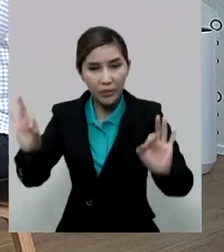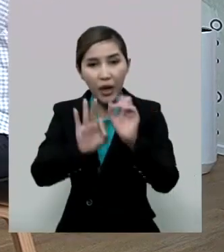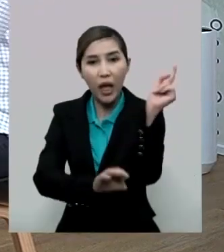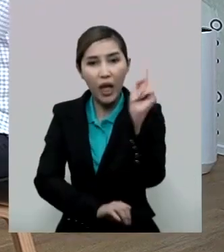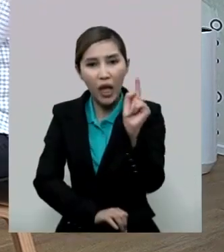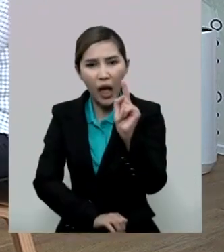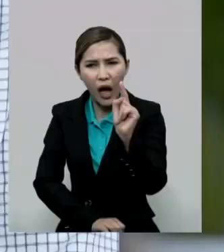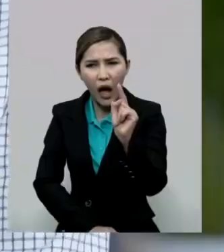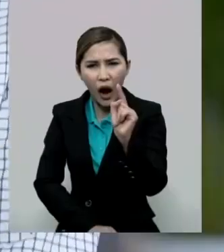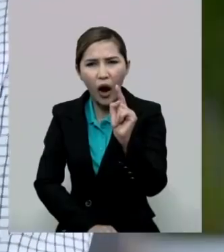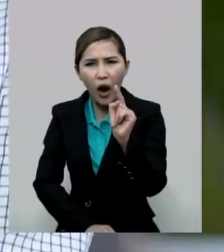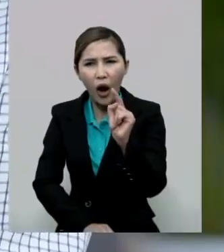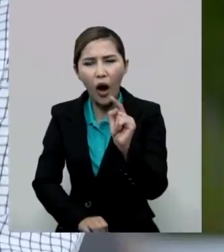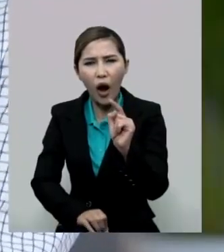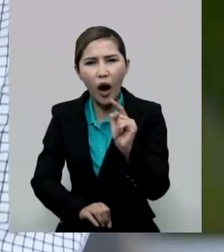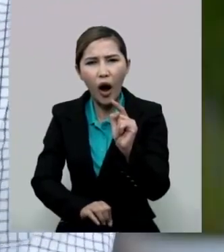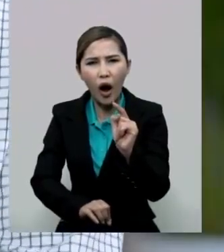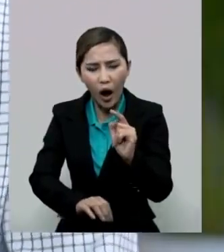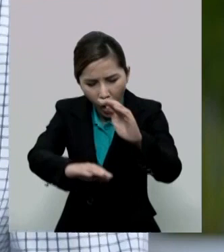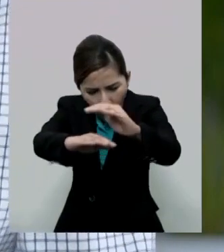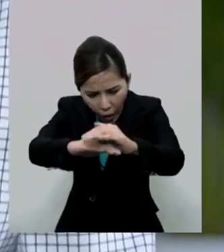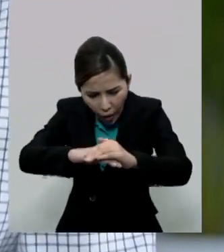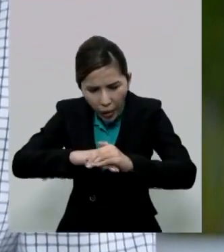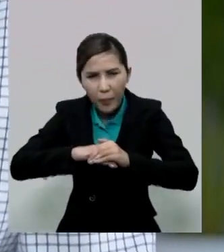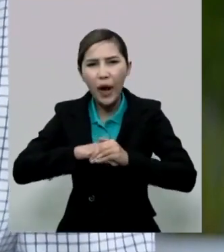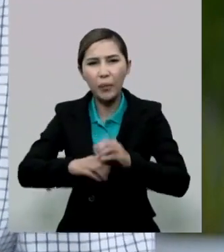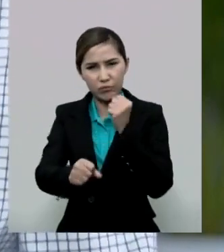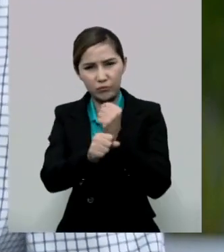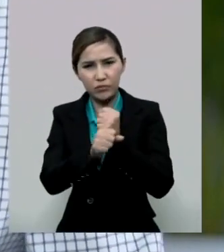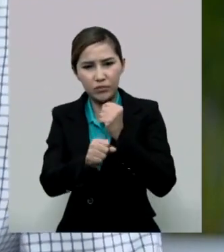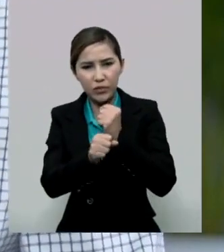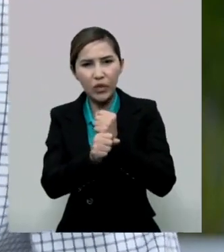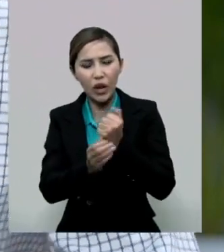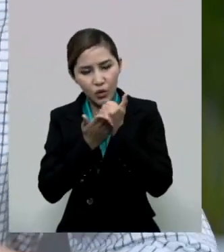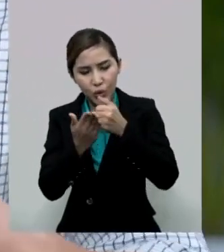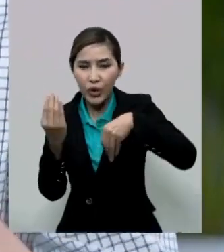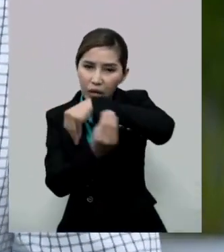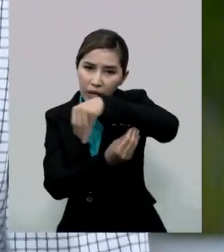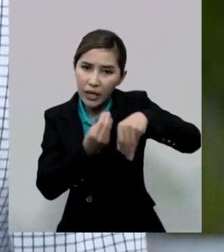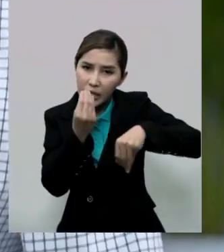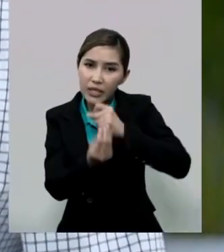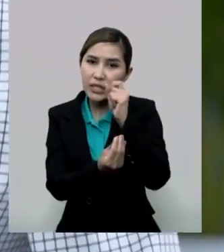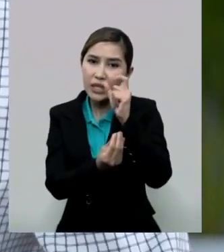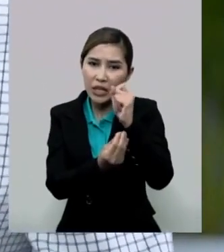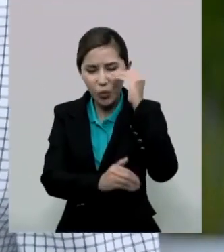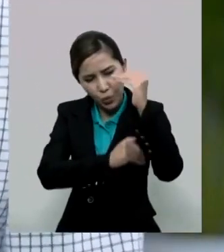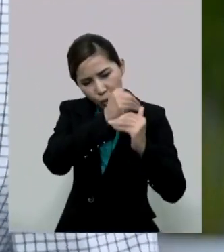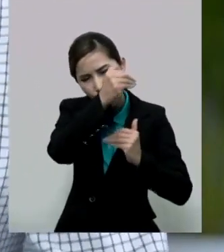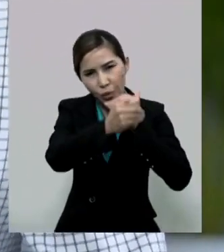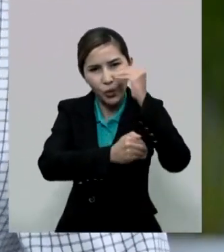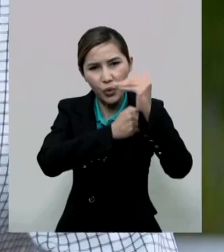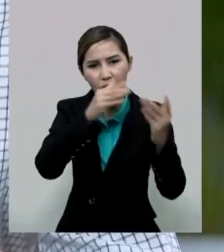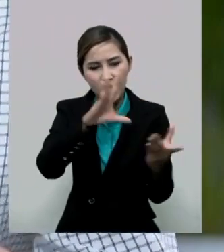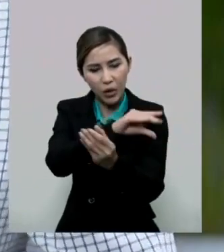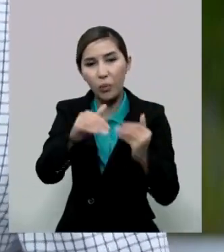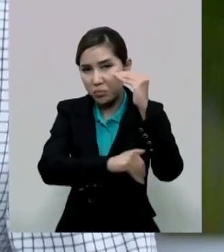องว่ามันสำคัญตรงที่ว่าถ้าเรายิ่งดึงเข้ามาอยู่ในระบบการทำงานอ่ะเขาก็จะช่วยให้เศรษฐกิจของประเทศเติบ